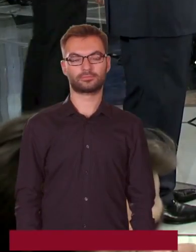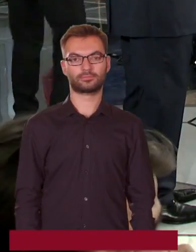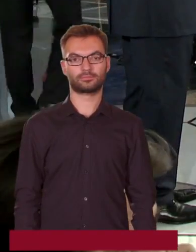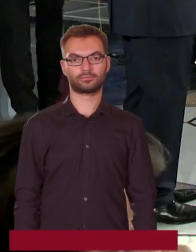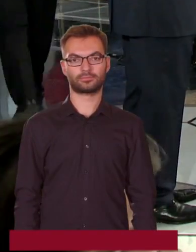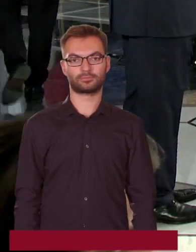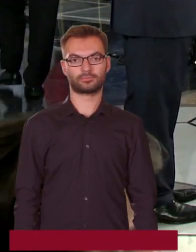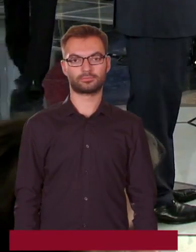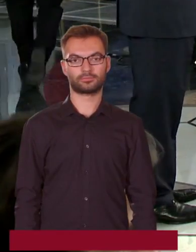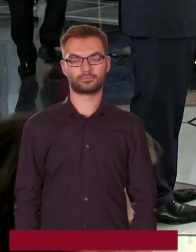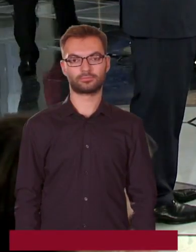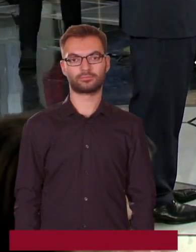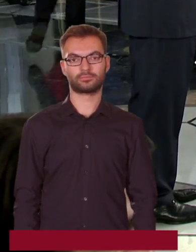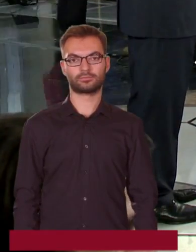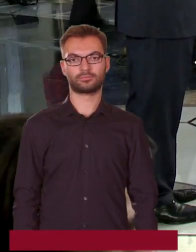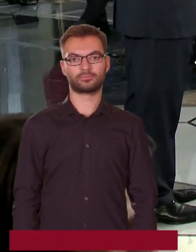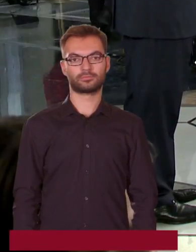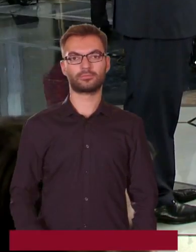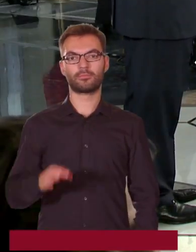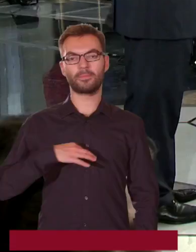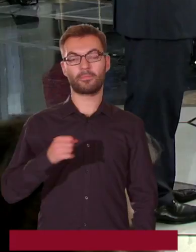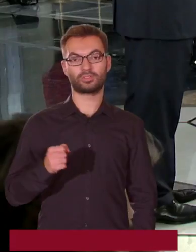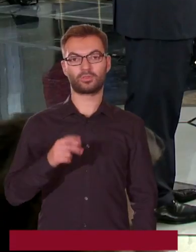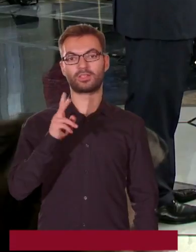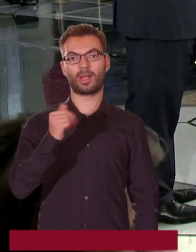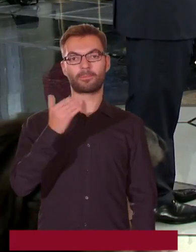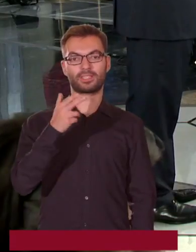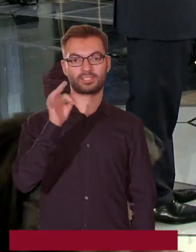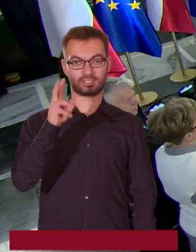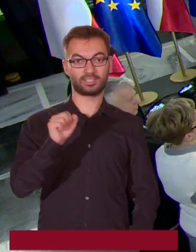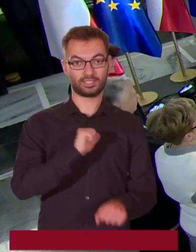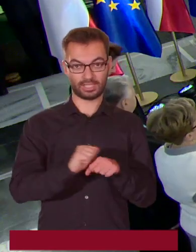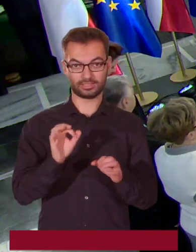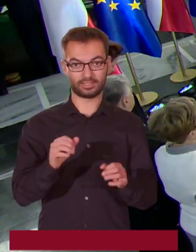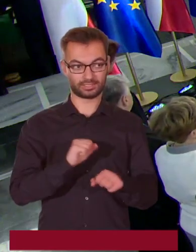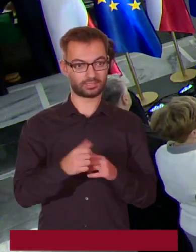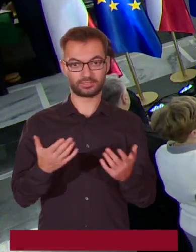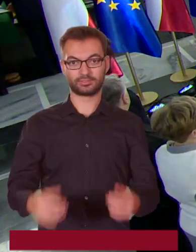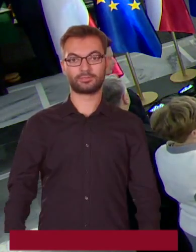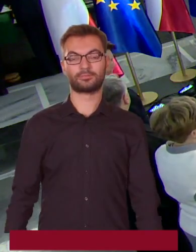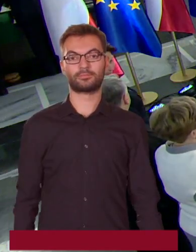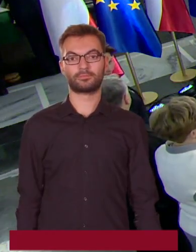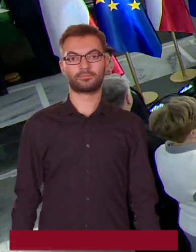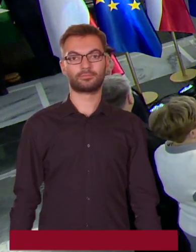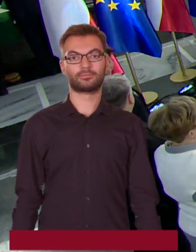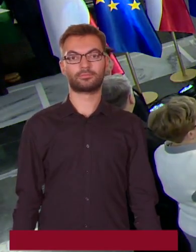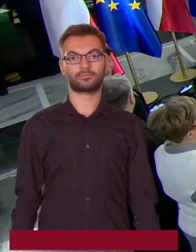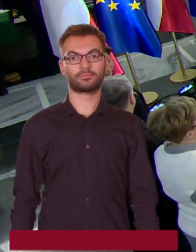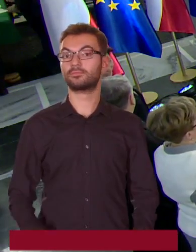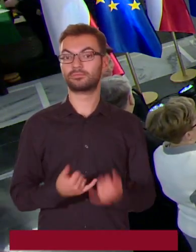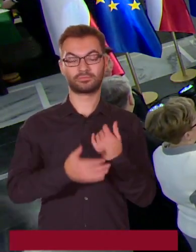Czy pan poseł Mariusz Kamiński jest obecny na sali? To w takiej sytuacji poproszę pana Michała